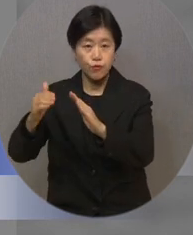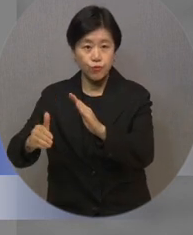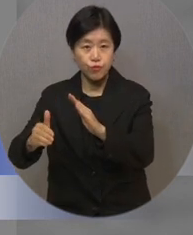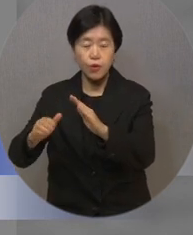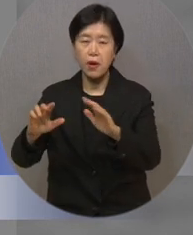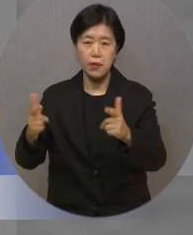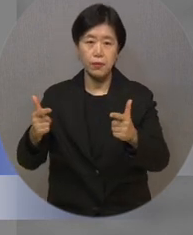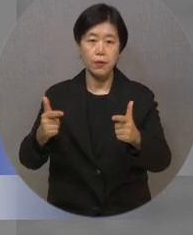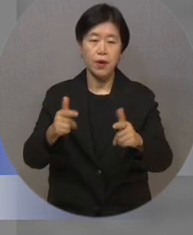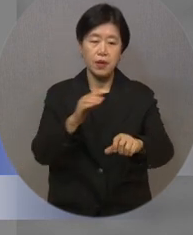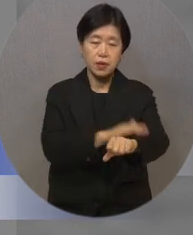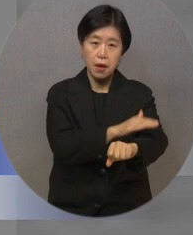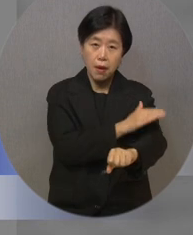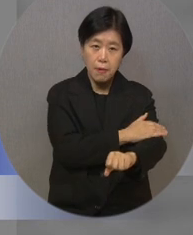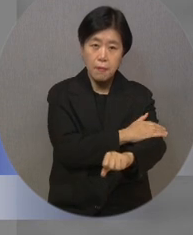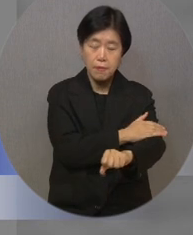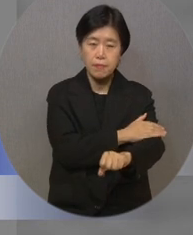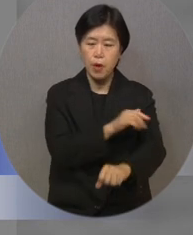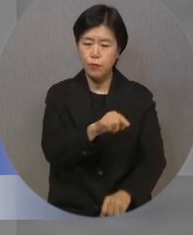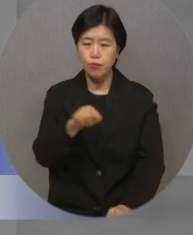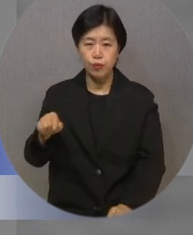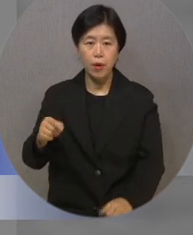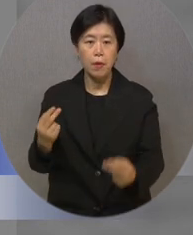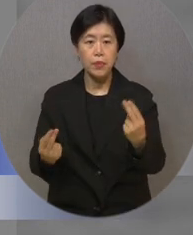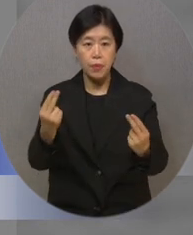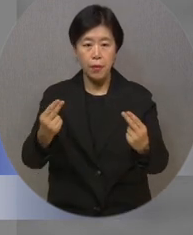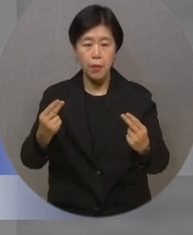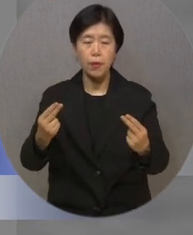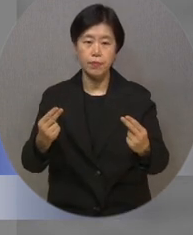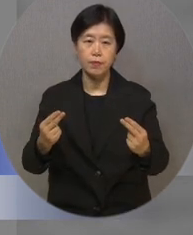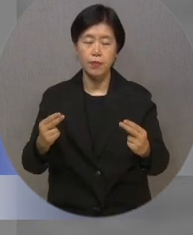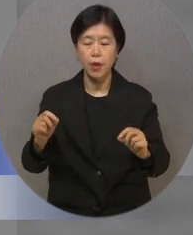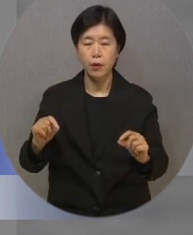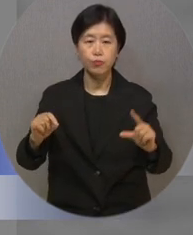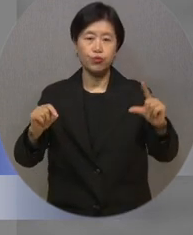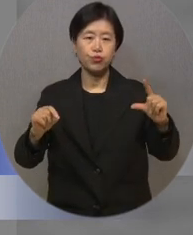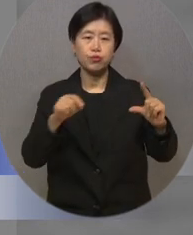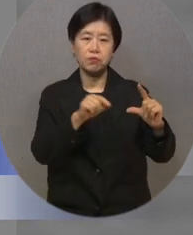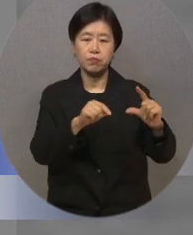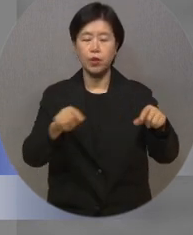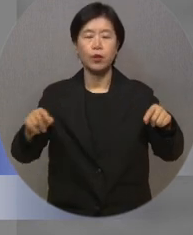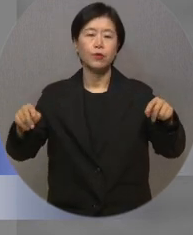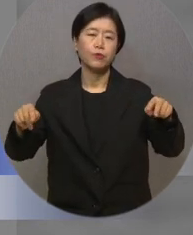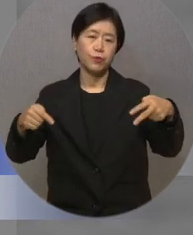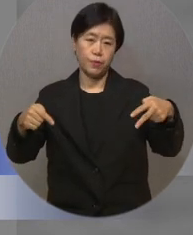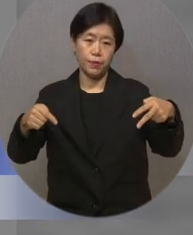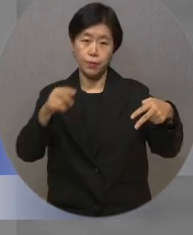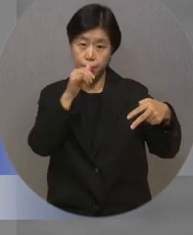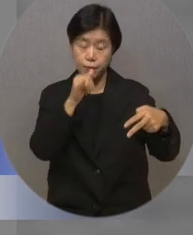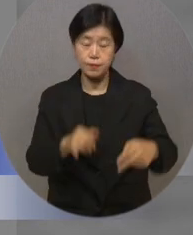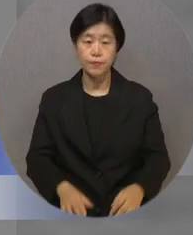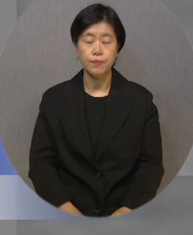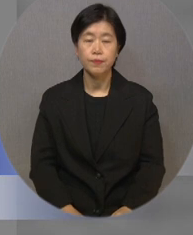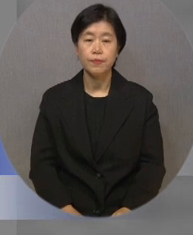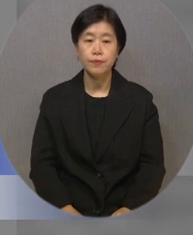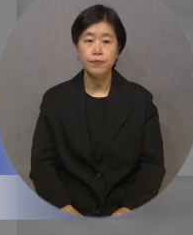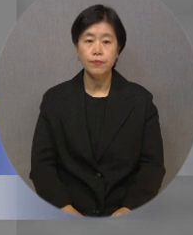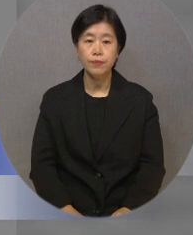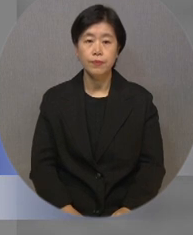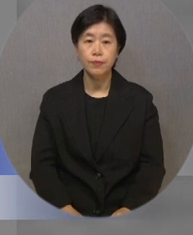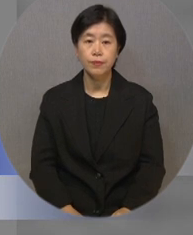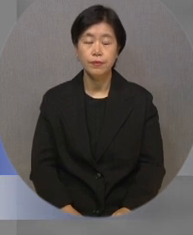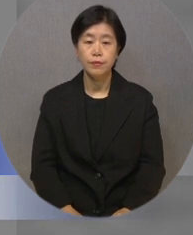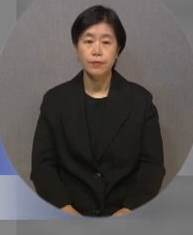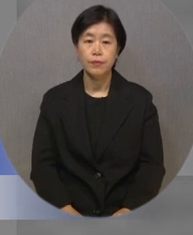채용이 각각 79명 154명으로 두 배 이상 차이가 났다고 밝혔습니다